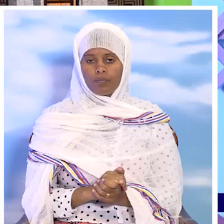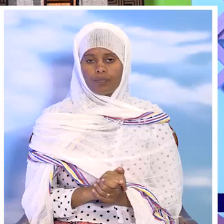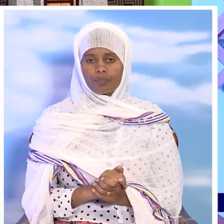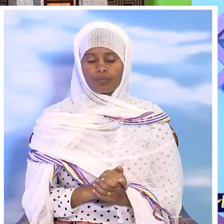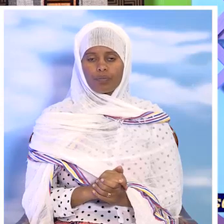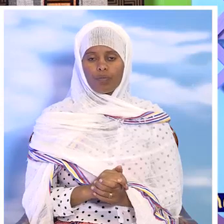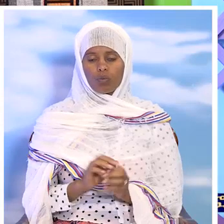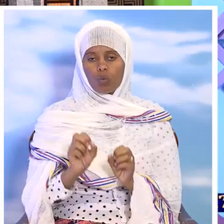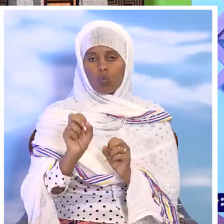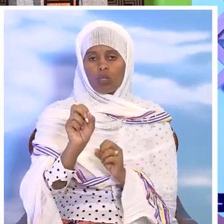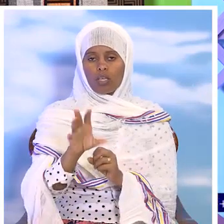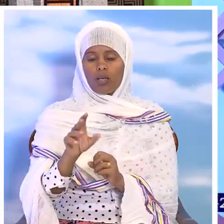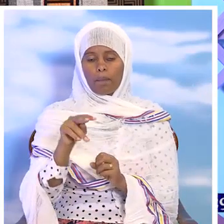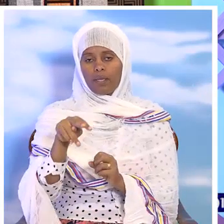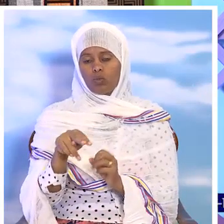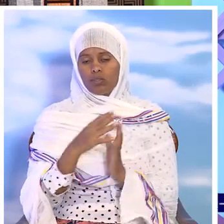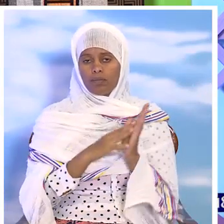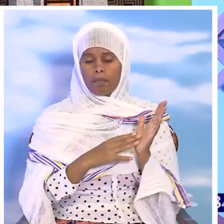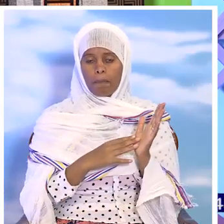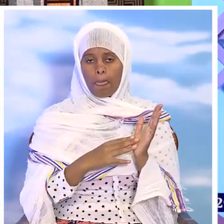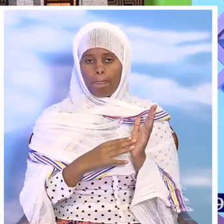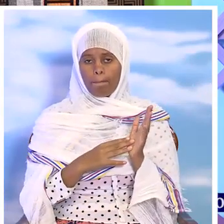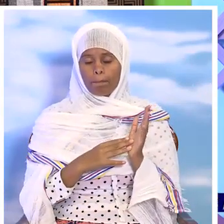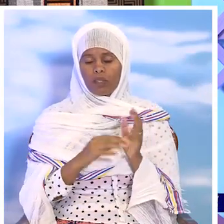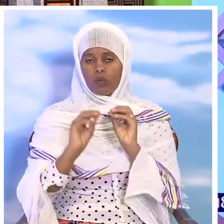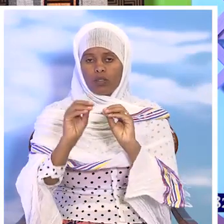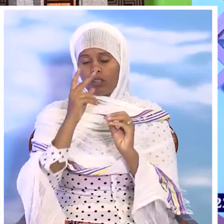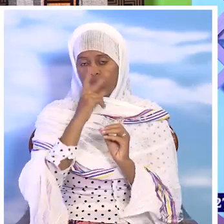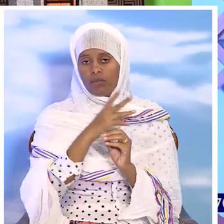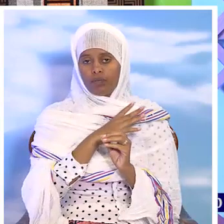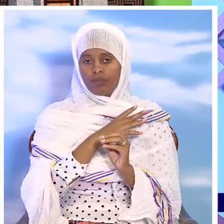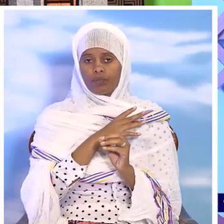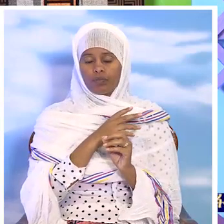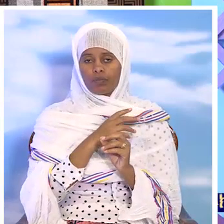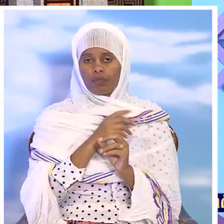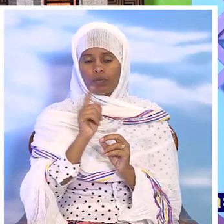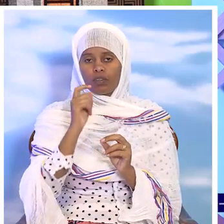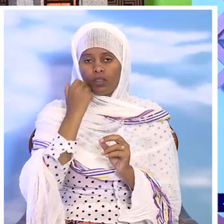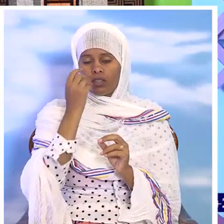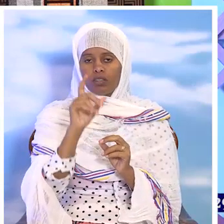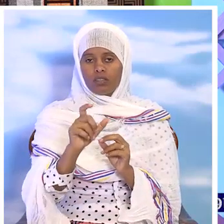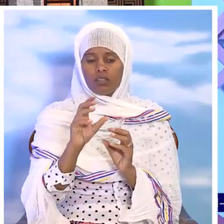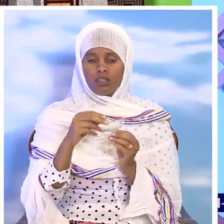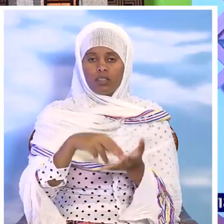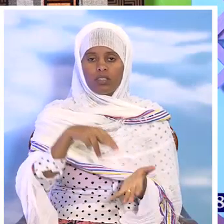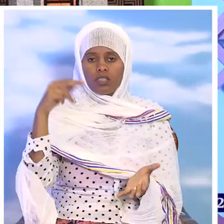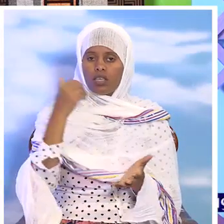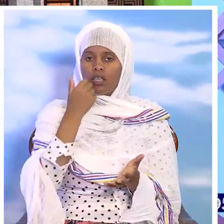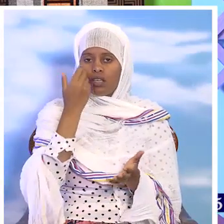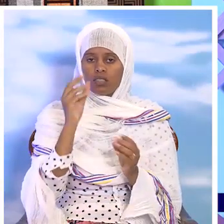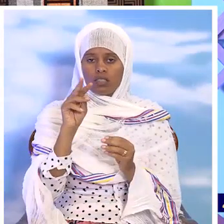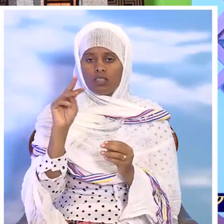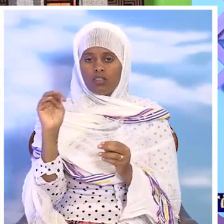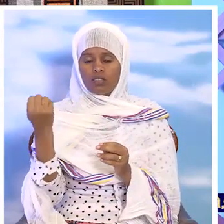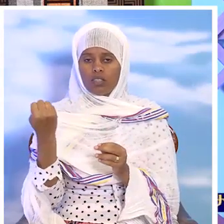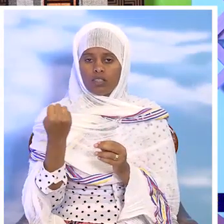ወንጀላዊ ማቴዎስ እውን ናይ ዕለቱ ወንጀል ኣቐሚጥልና ኣሎ ማለት እዩ። ስለዚ እዛ ዕለት እዚኣ ትንሳኤ ዕለት እያ፣ ዕለት